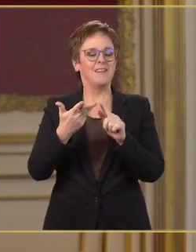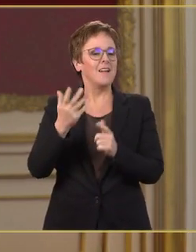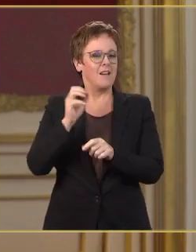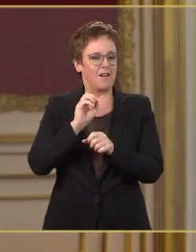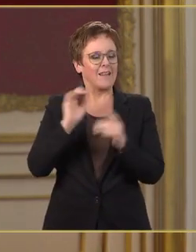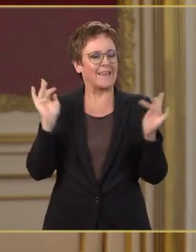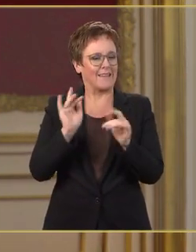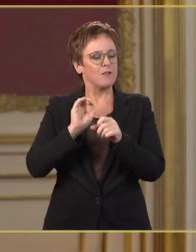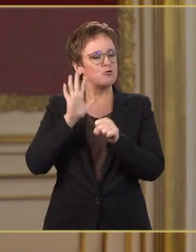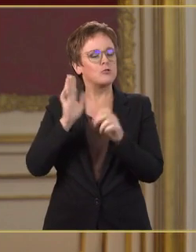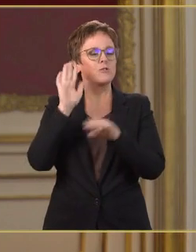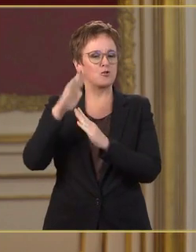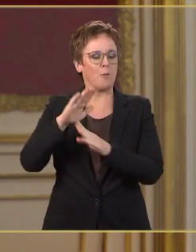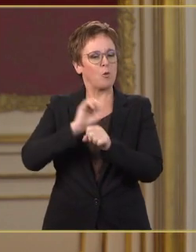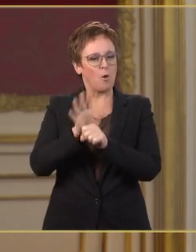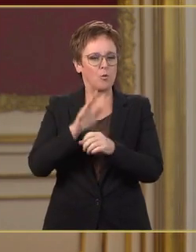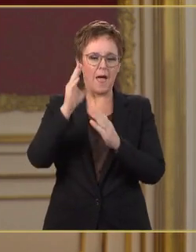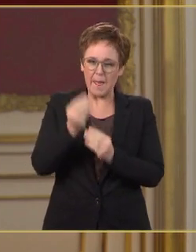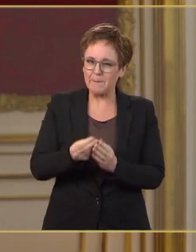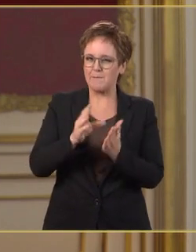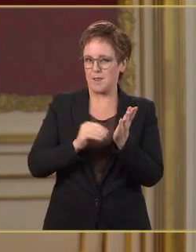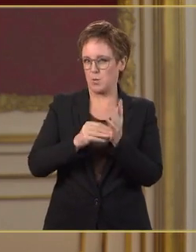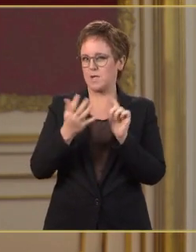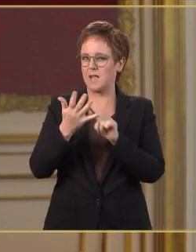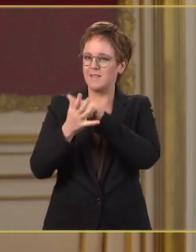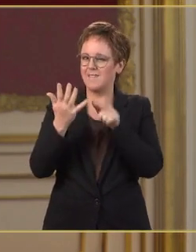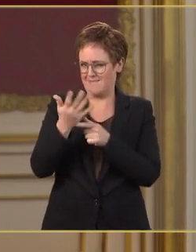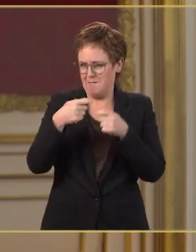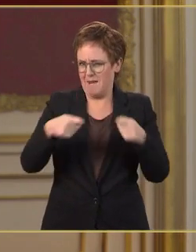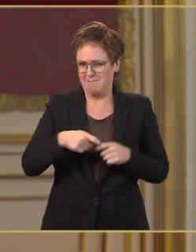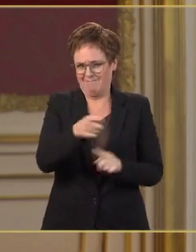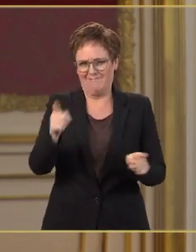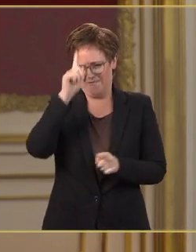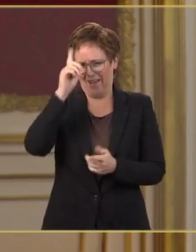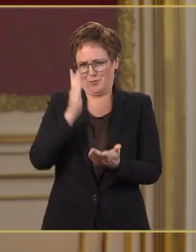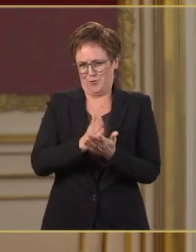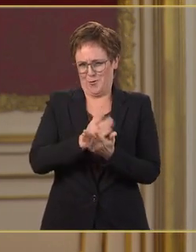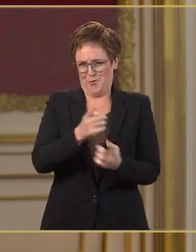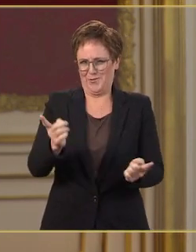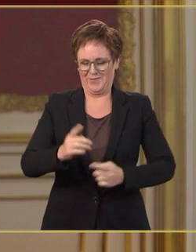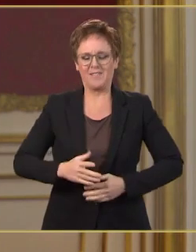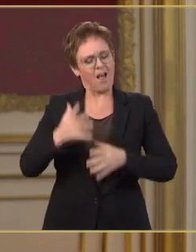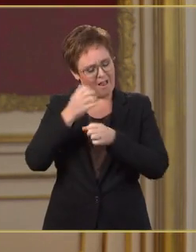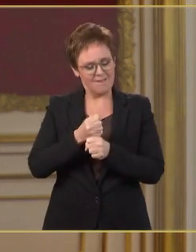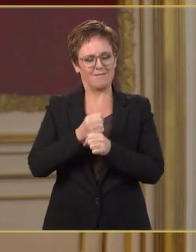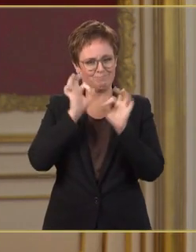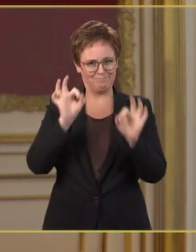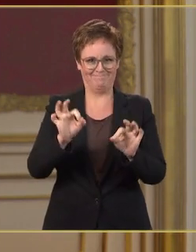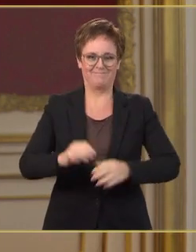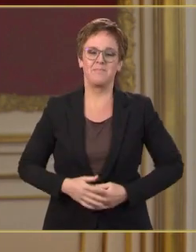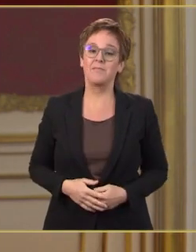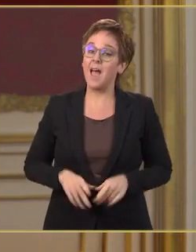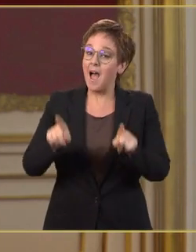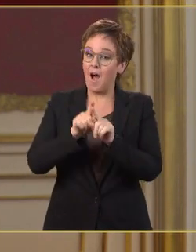stopp corona app verwenden und die anderen wichtigen maßnahmen einhalten weil das